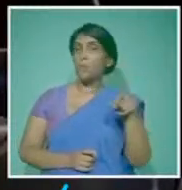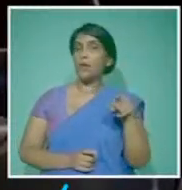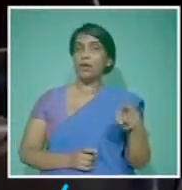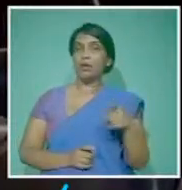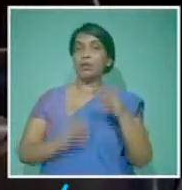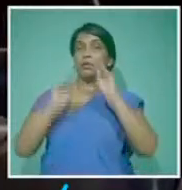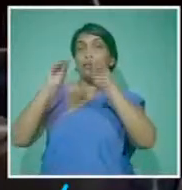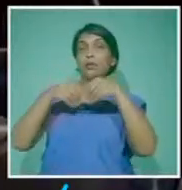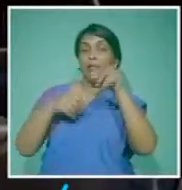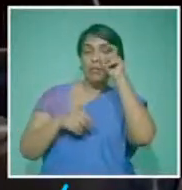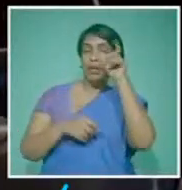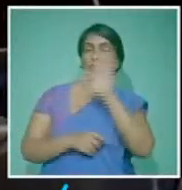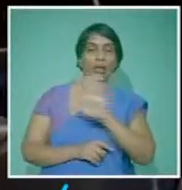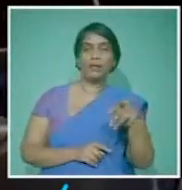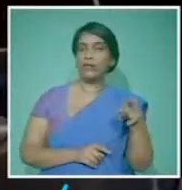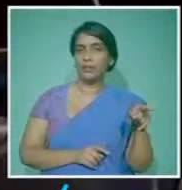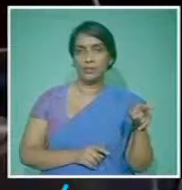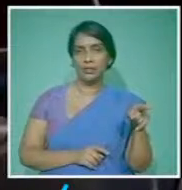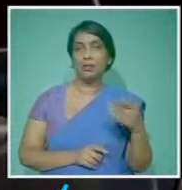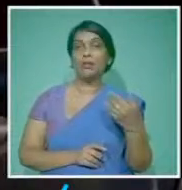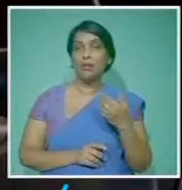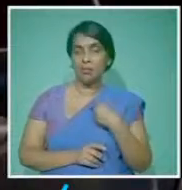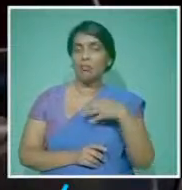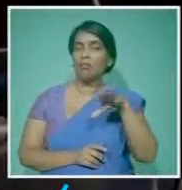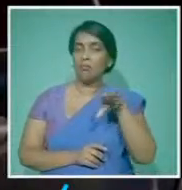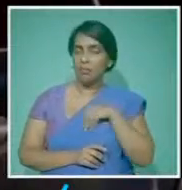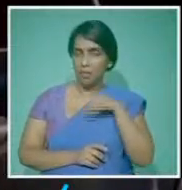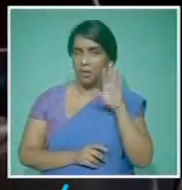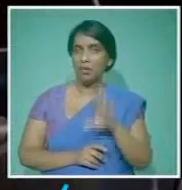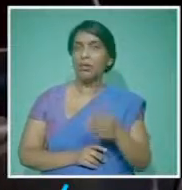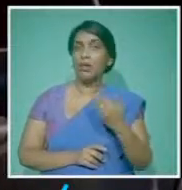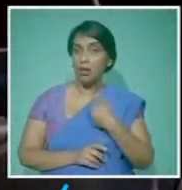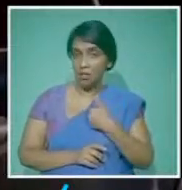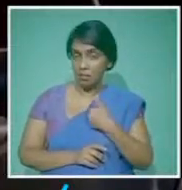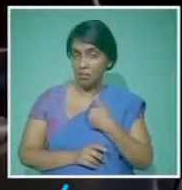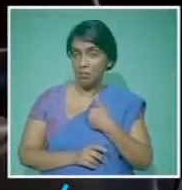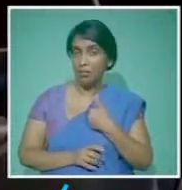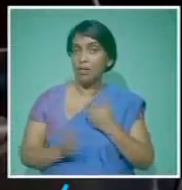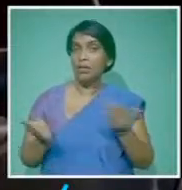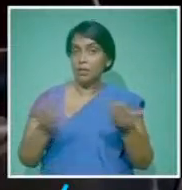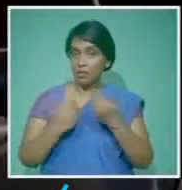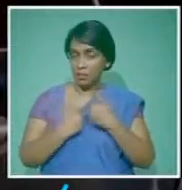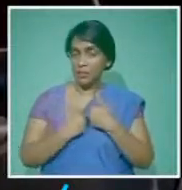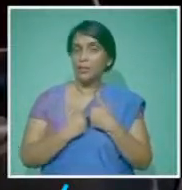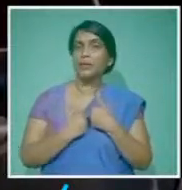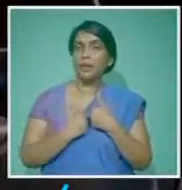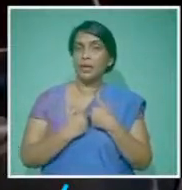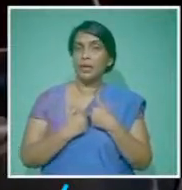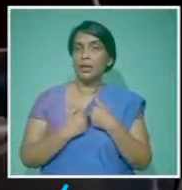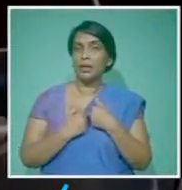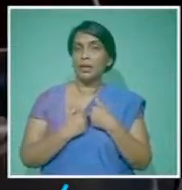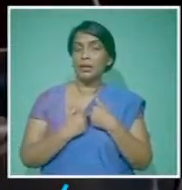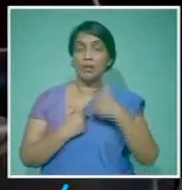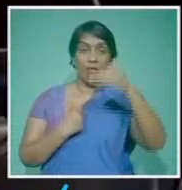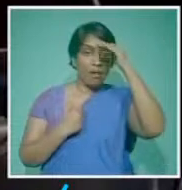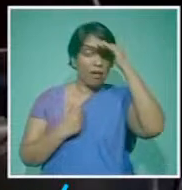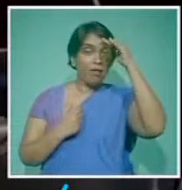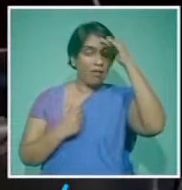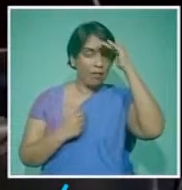දේවල් ලැබෙනකන් හිටපු නිසා නෙවෙයි. අපිට පිළිගන්න වෙනවා අපේ දේශ අපේ